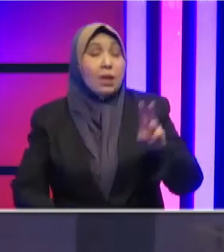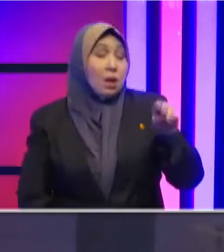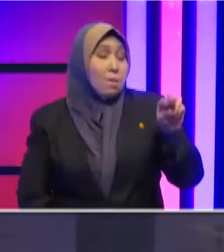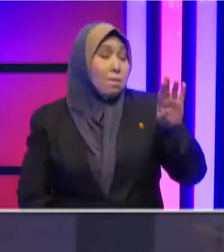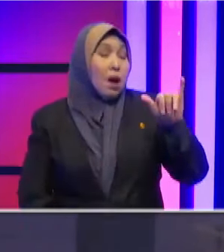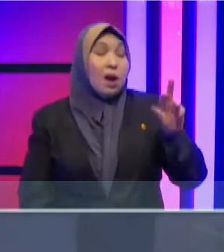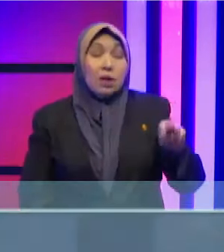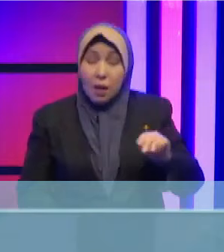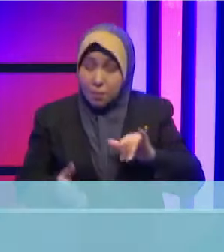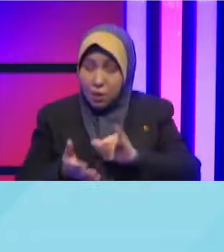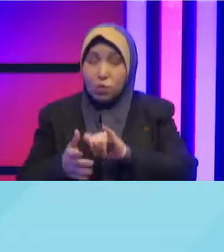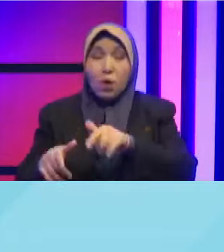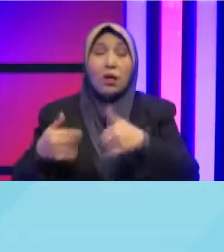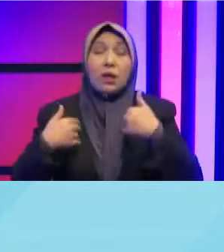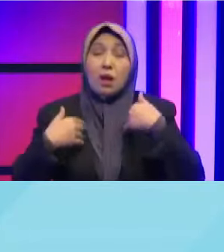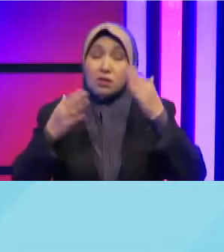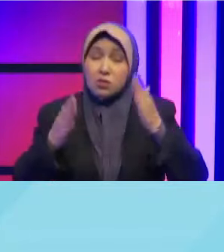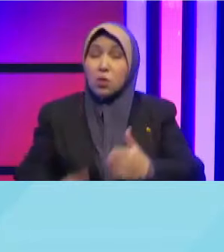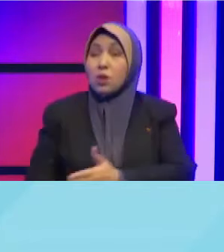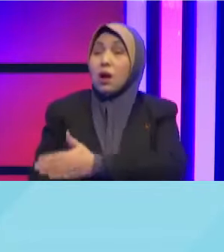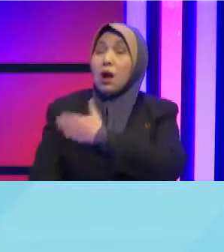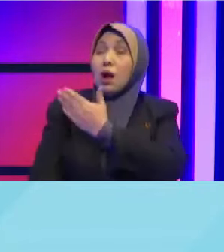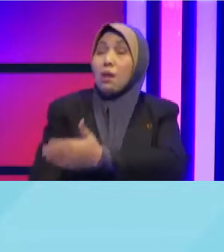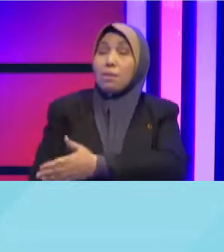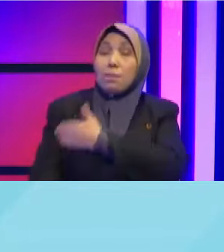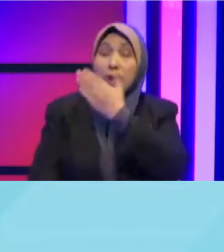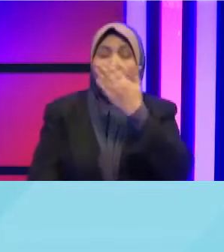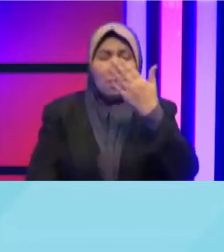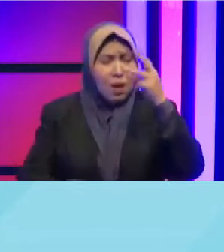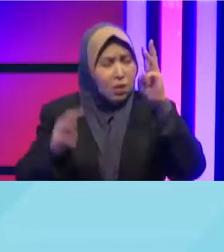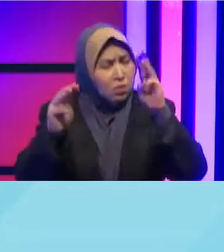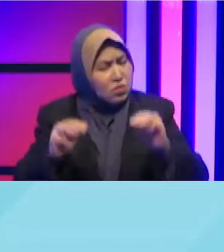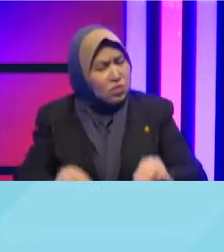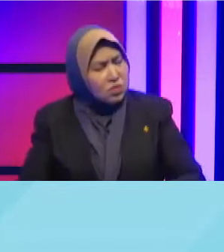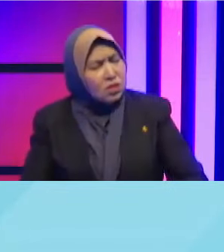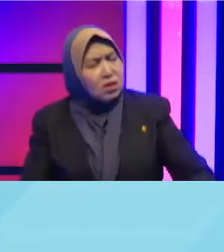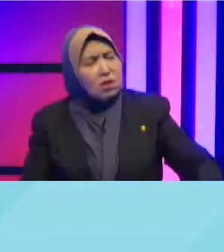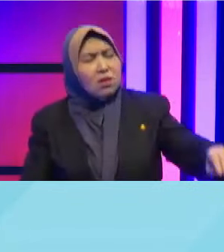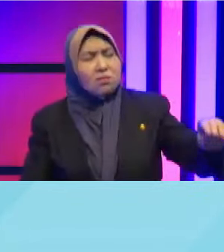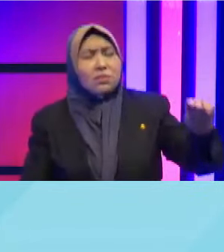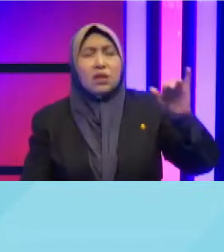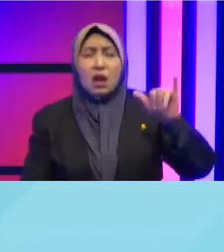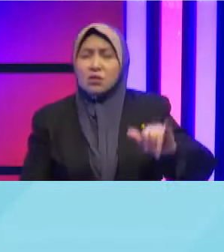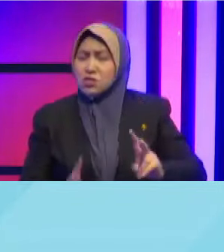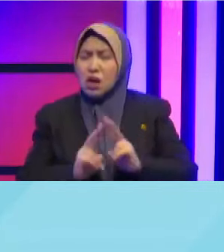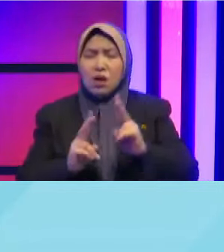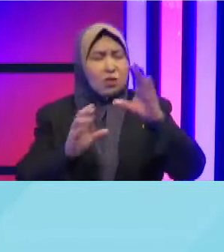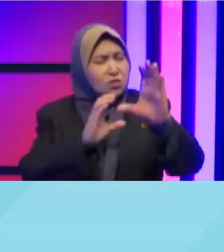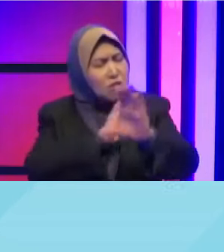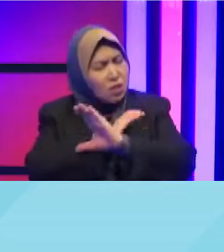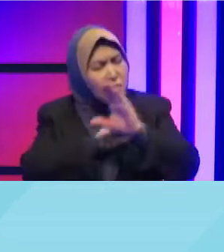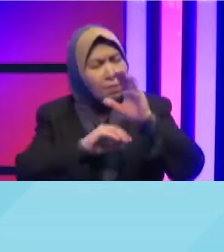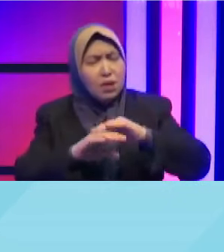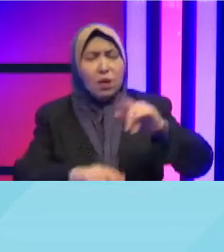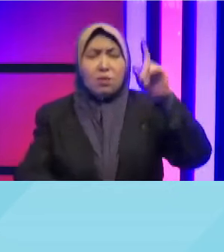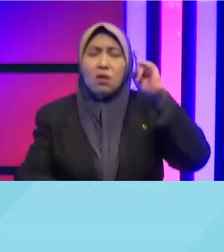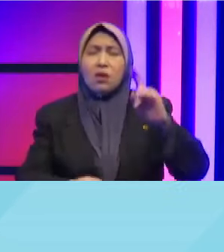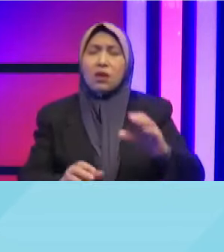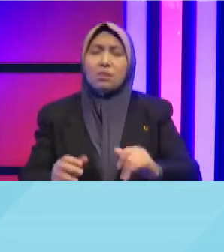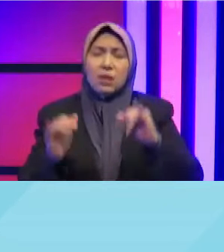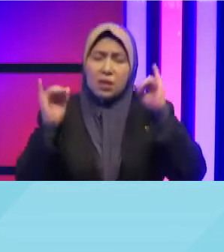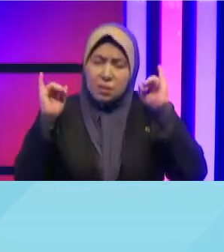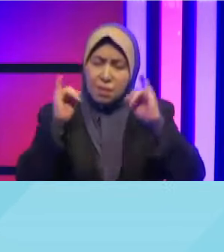beliau adalah seorang hamba Allah yang mencintai Allah yang beribadah kepada Allah subhanahuwata'ala